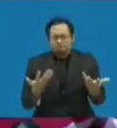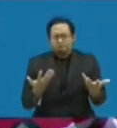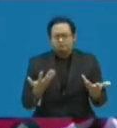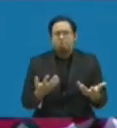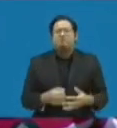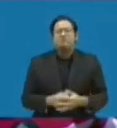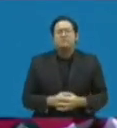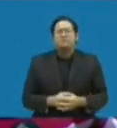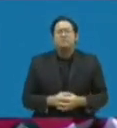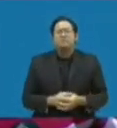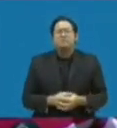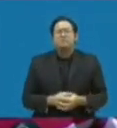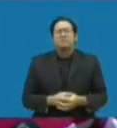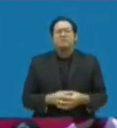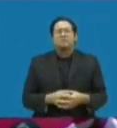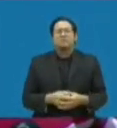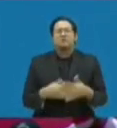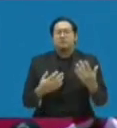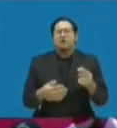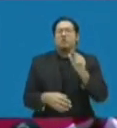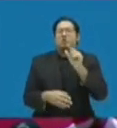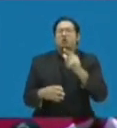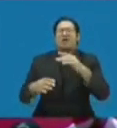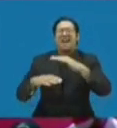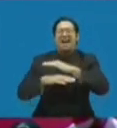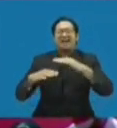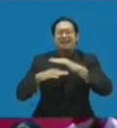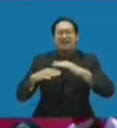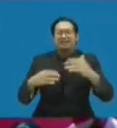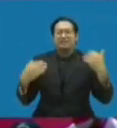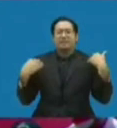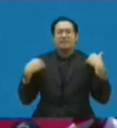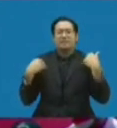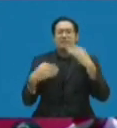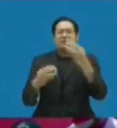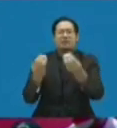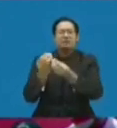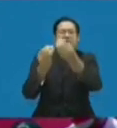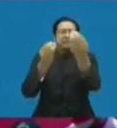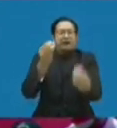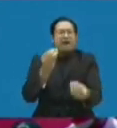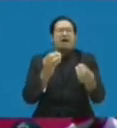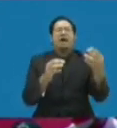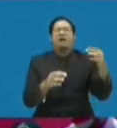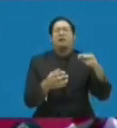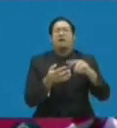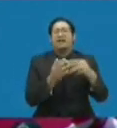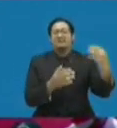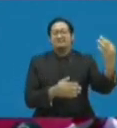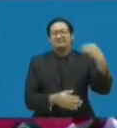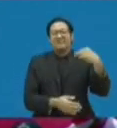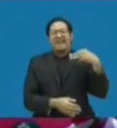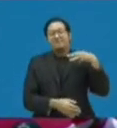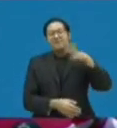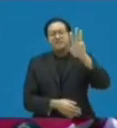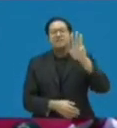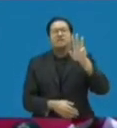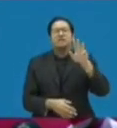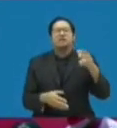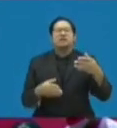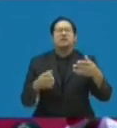untuk pembibitan atlet kedepan MPC akan dibangunkan training camp yang luasnya lima hektar